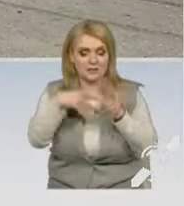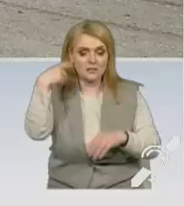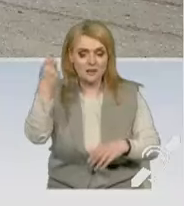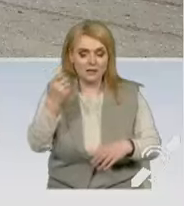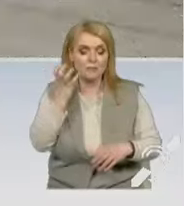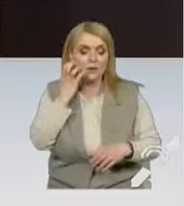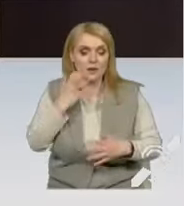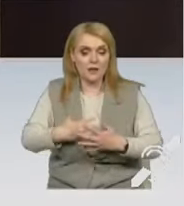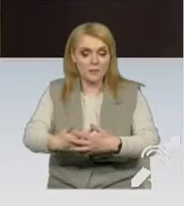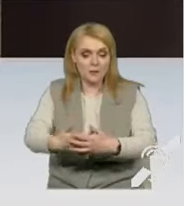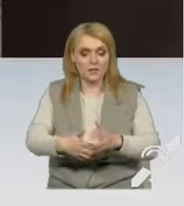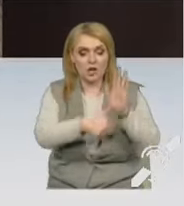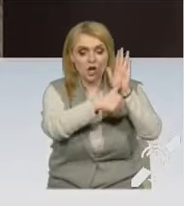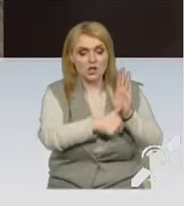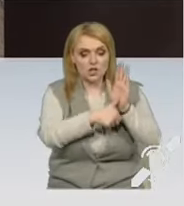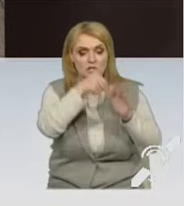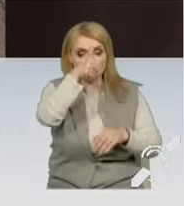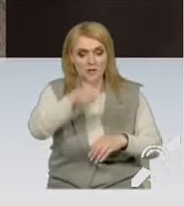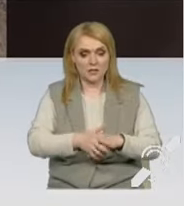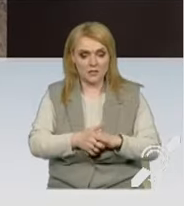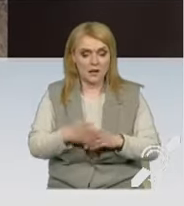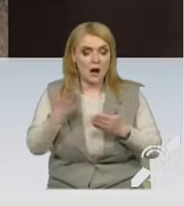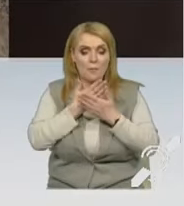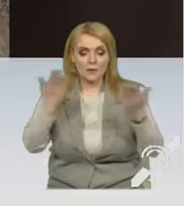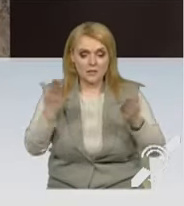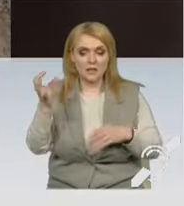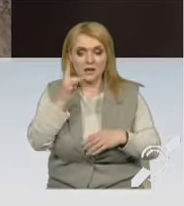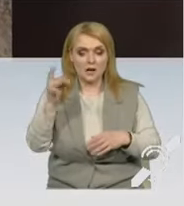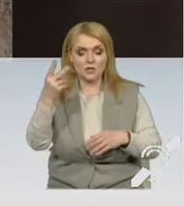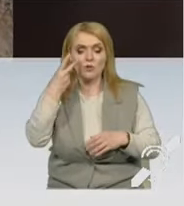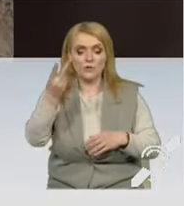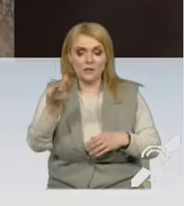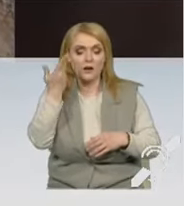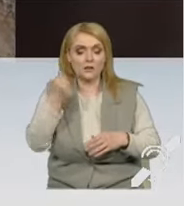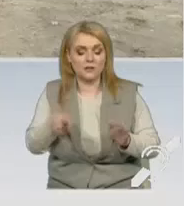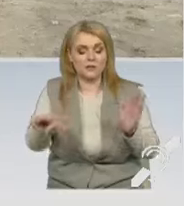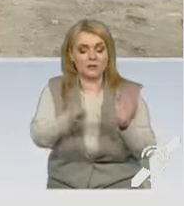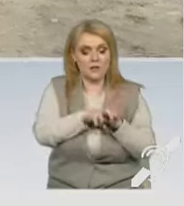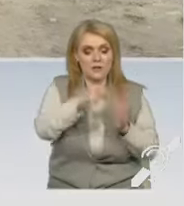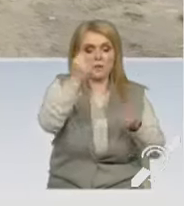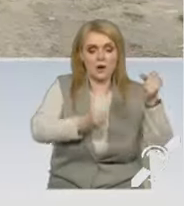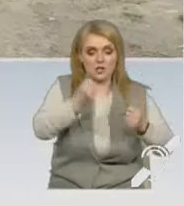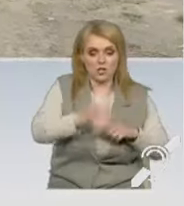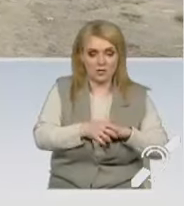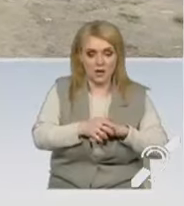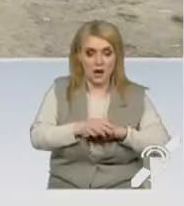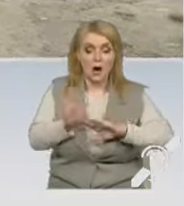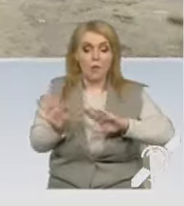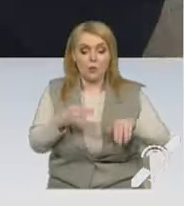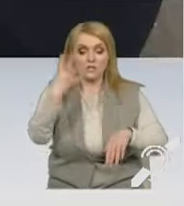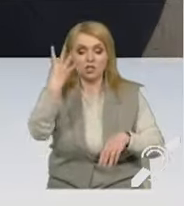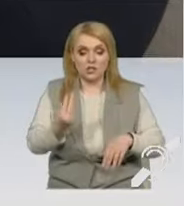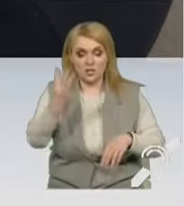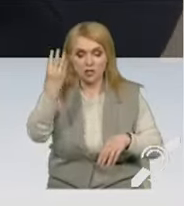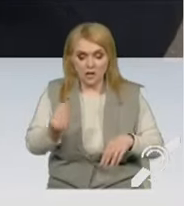negăsit de șase zile ultima dată a fost observată în timp ce urca într o mașină de ocazie După patru zile oamenii legii l au